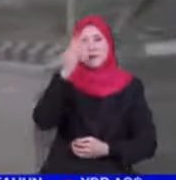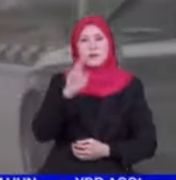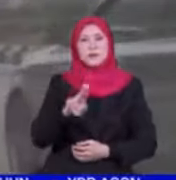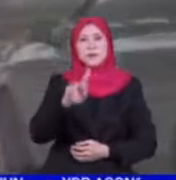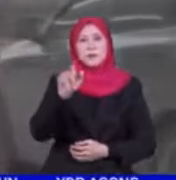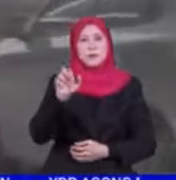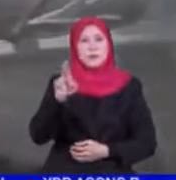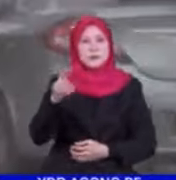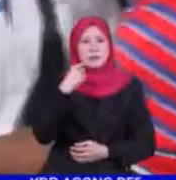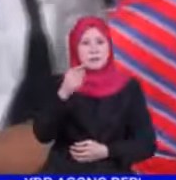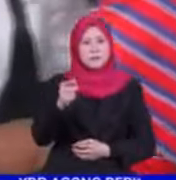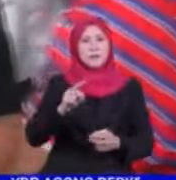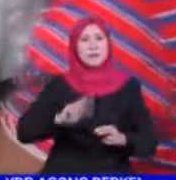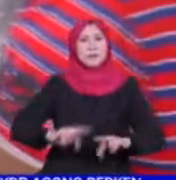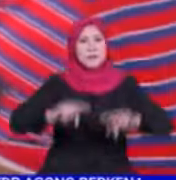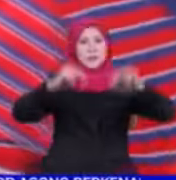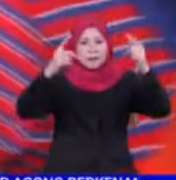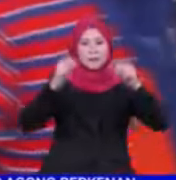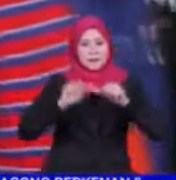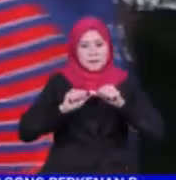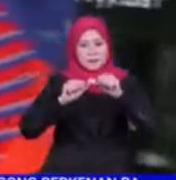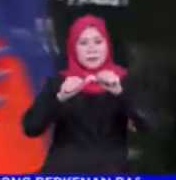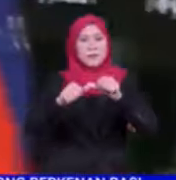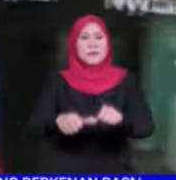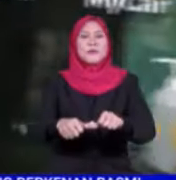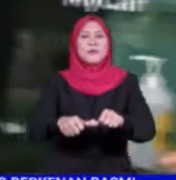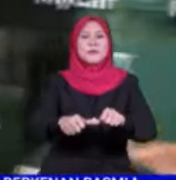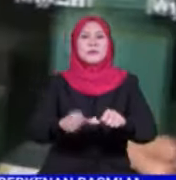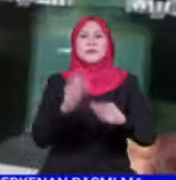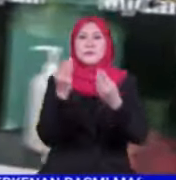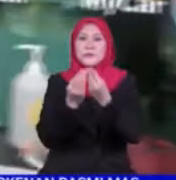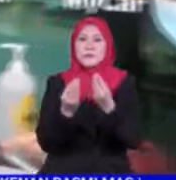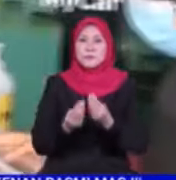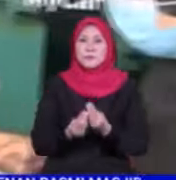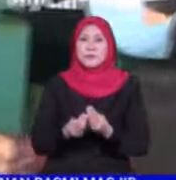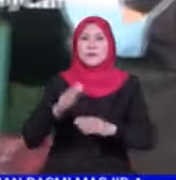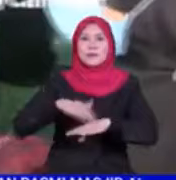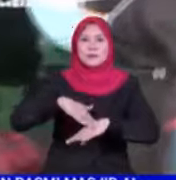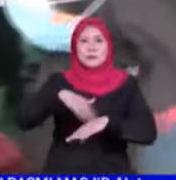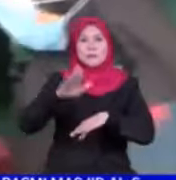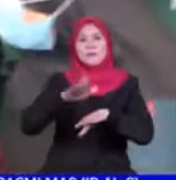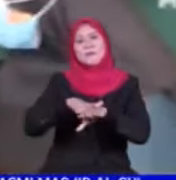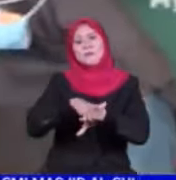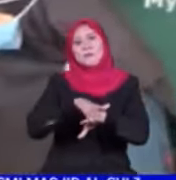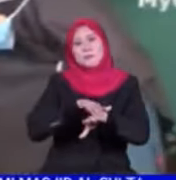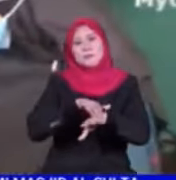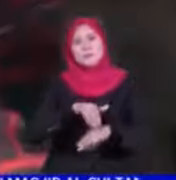berkata, momentum pemulihan dijangka berterusan walaupun pada kadar yang lebih perlahan.